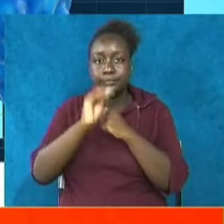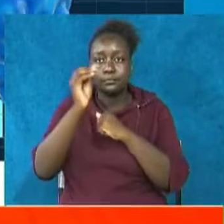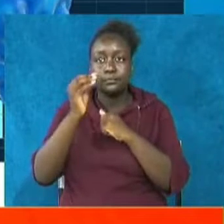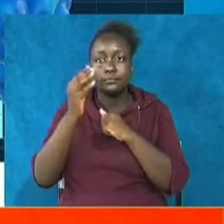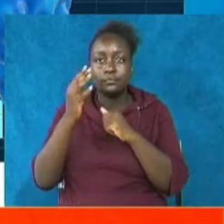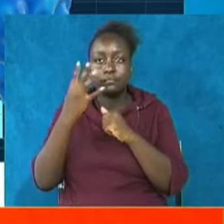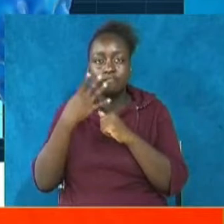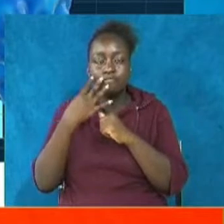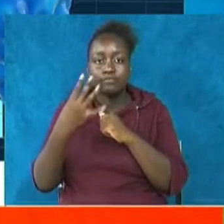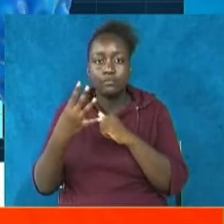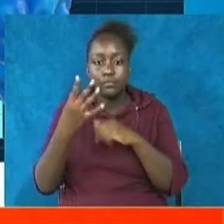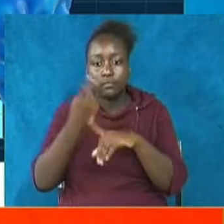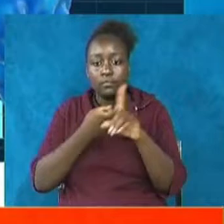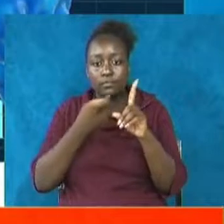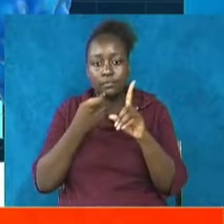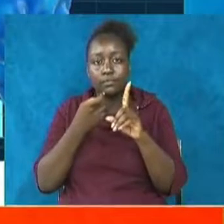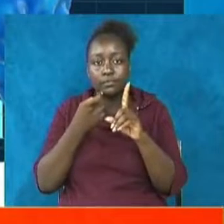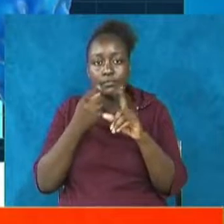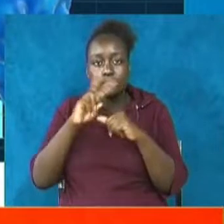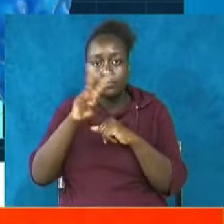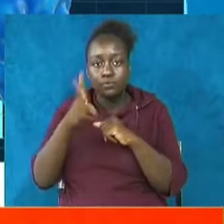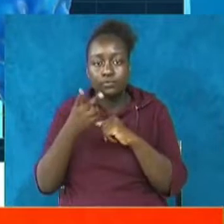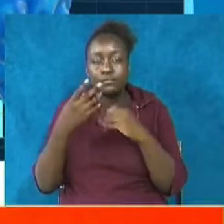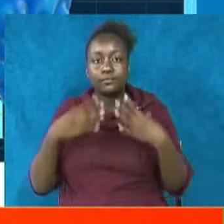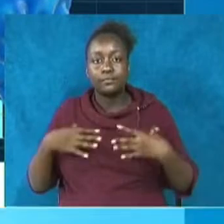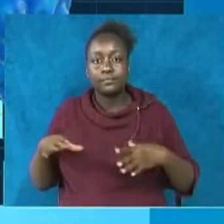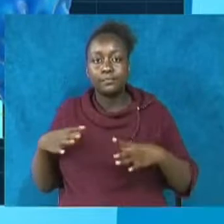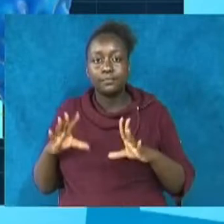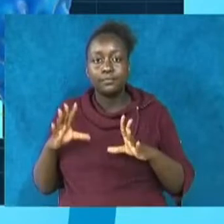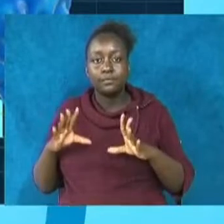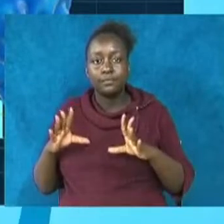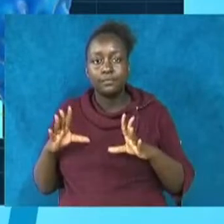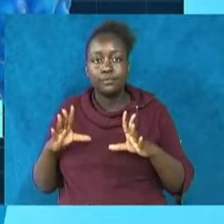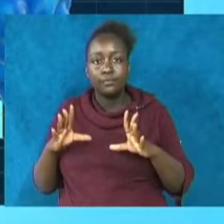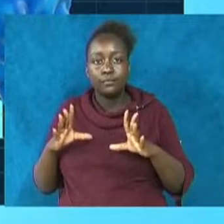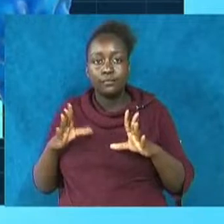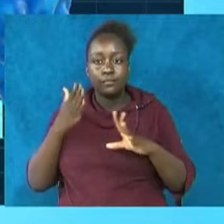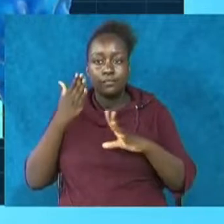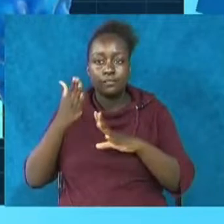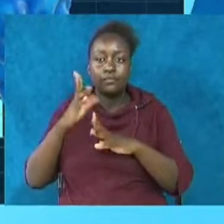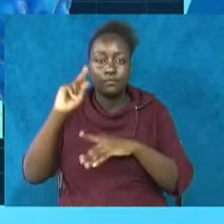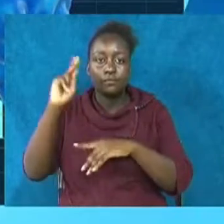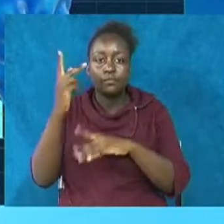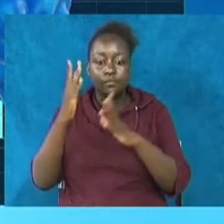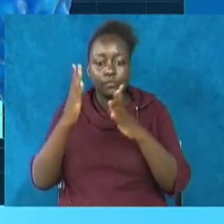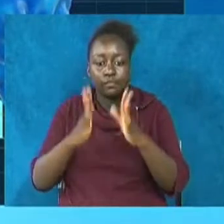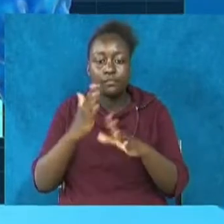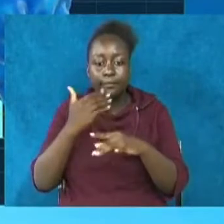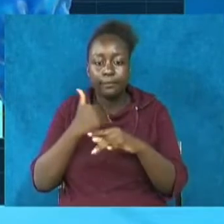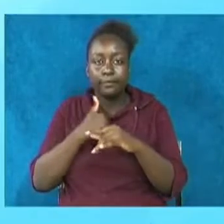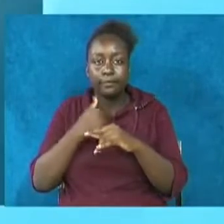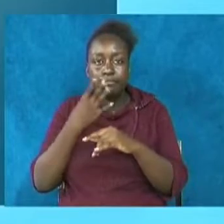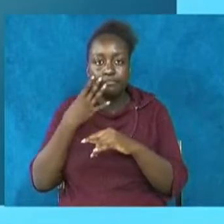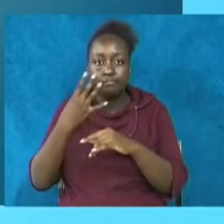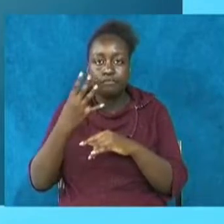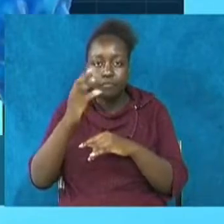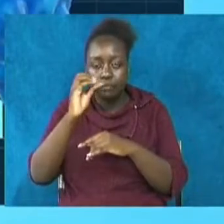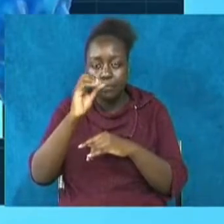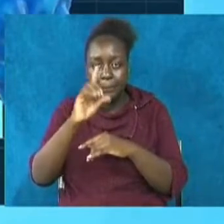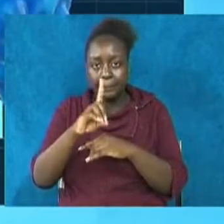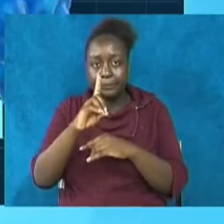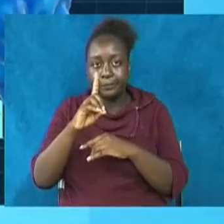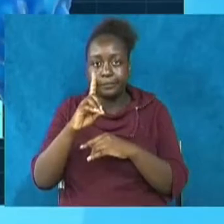128 vikipatikana kutoka kwa sampuli 2303. Kati ya visa hivi, Wakenya walioambukizwa walikuwa 104, huku